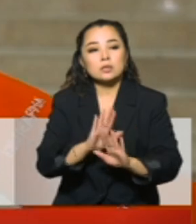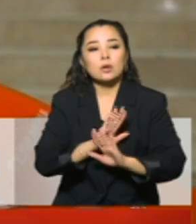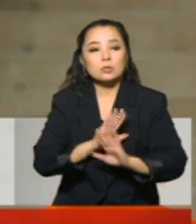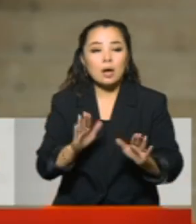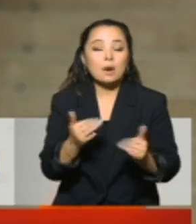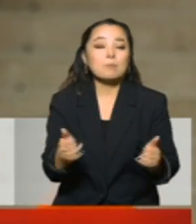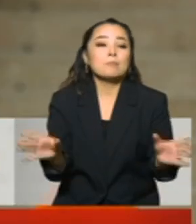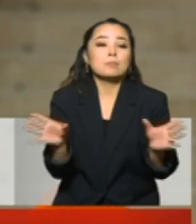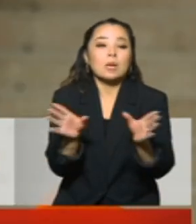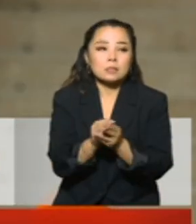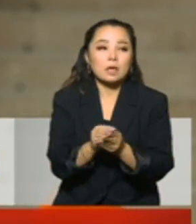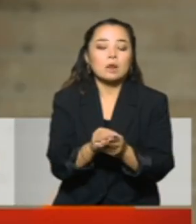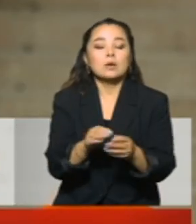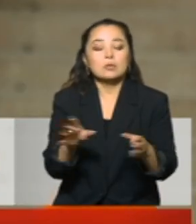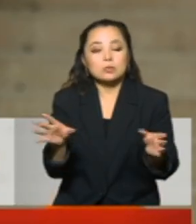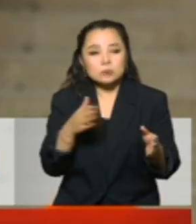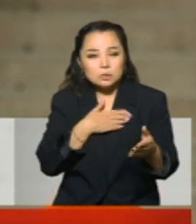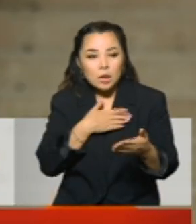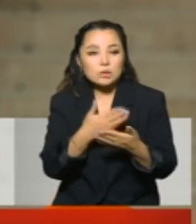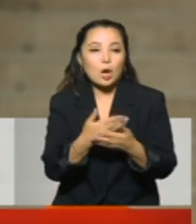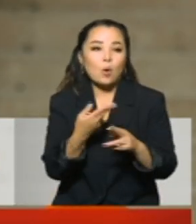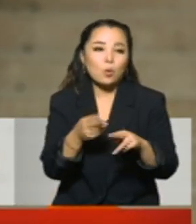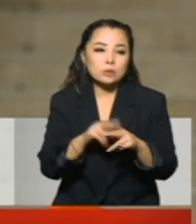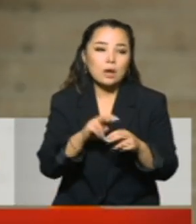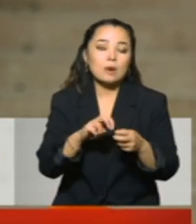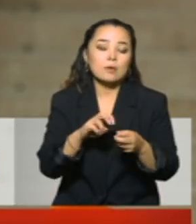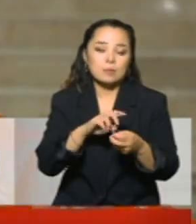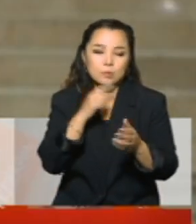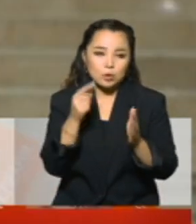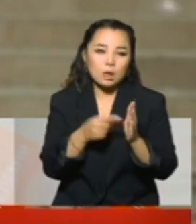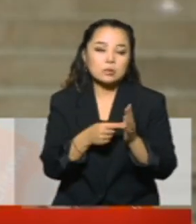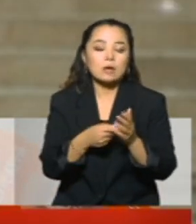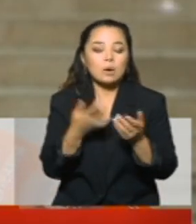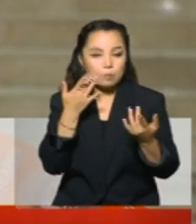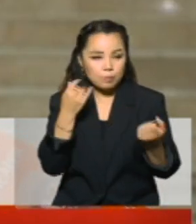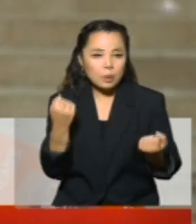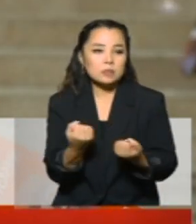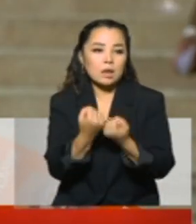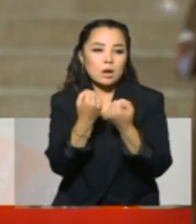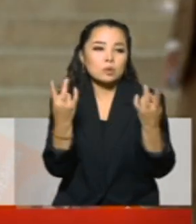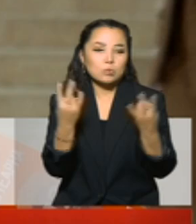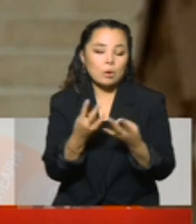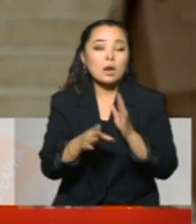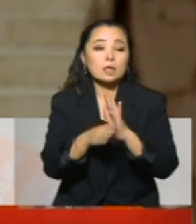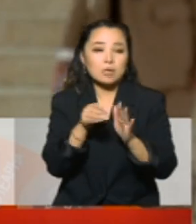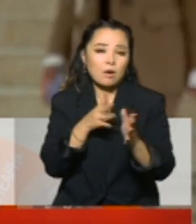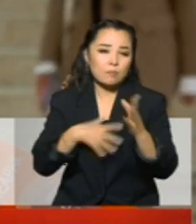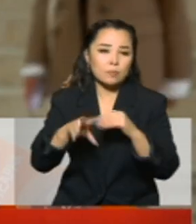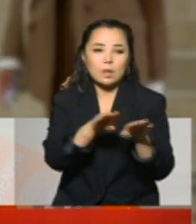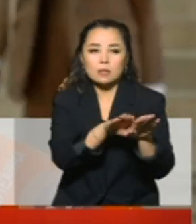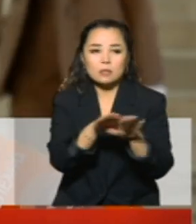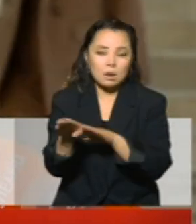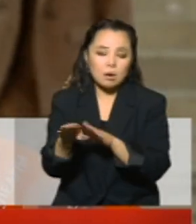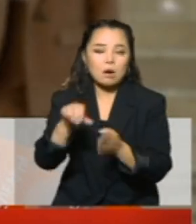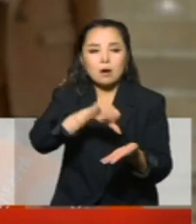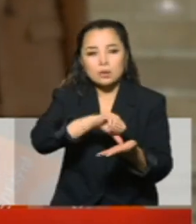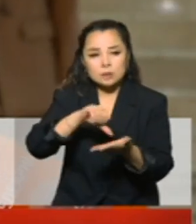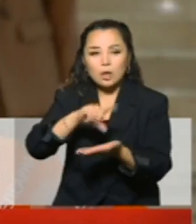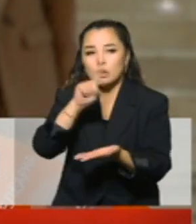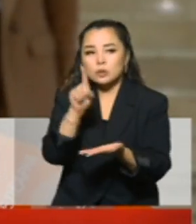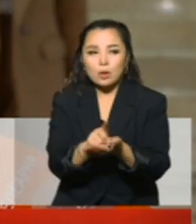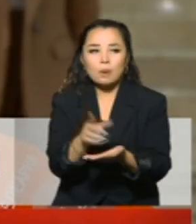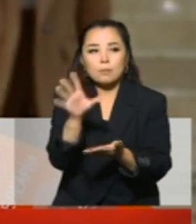партиялармен бірге бір жеңнен қол шығарып, жаңағы осы мәселені қолдауға тиістіміз. Референдумға толық қатысайық. Әркім өзінің үнін айтсын. Енді